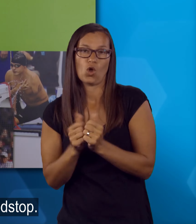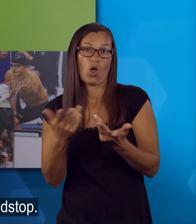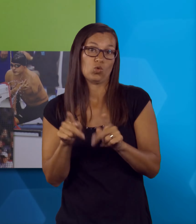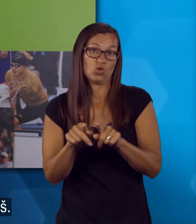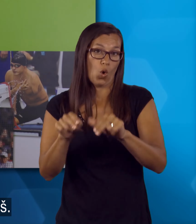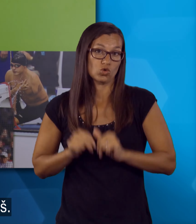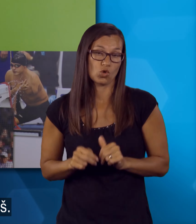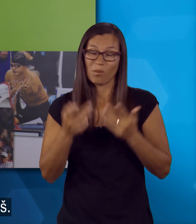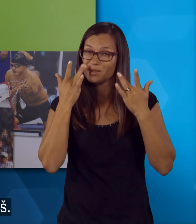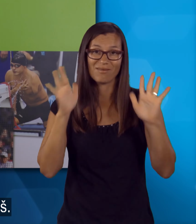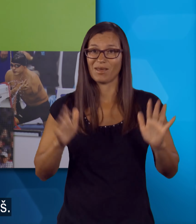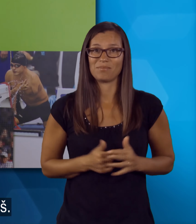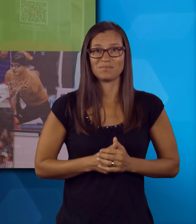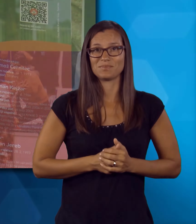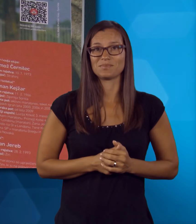to tudi stop, nič ne veš.